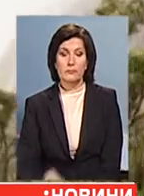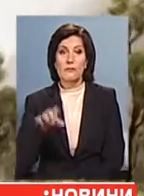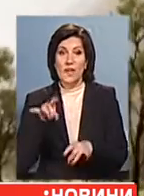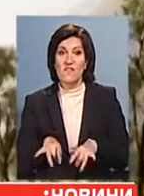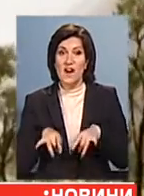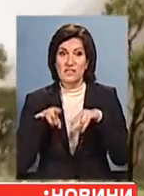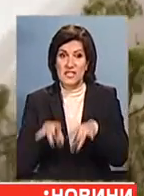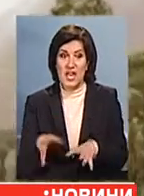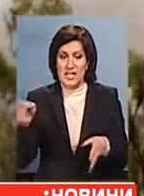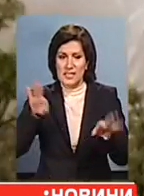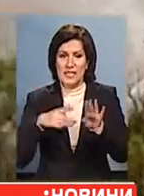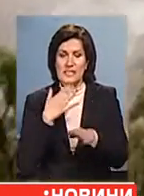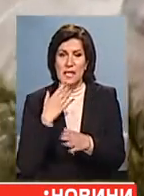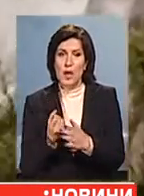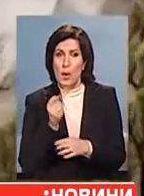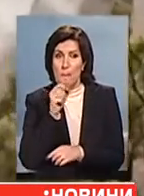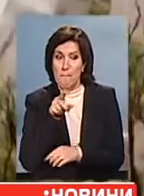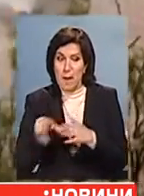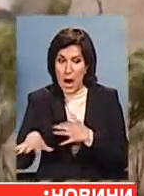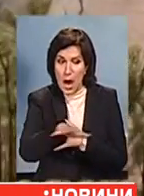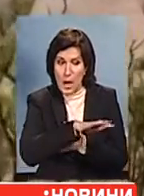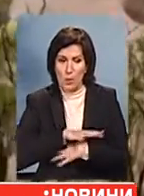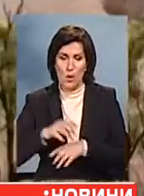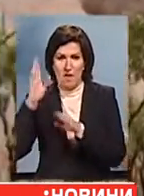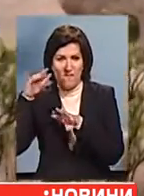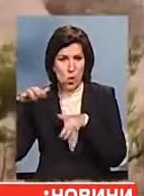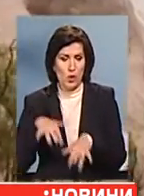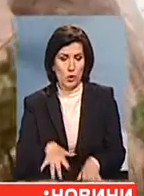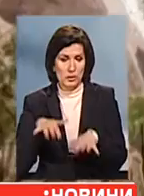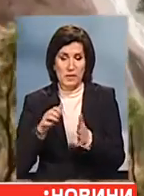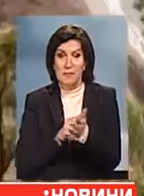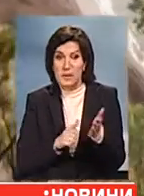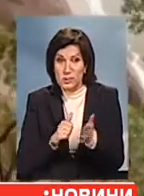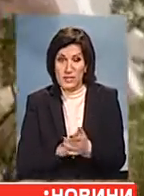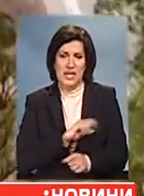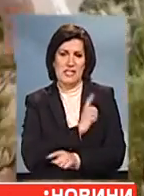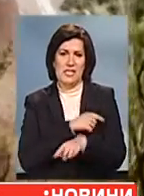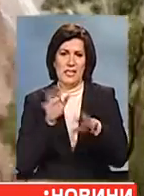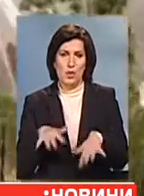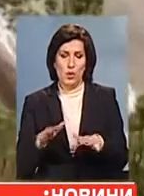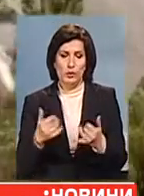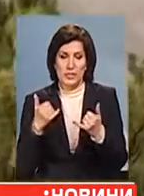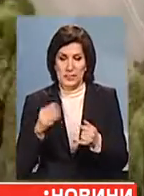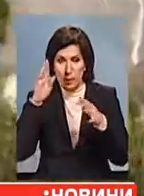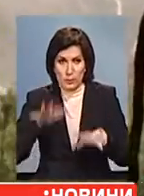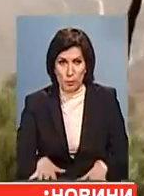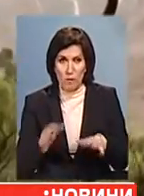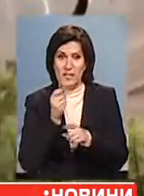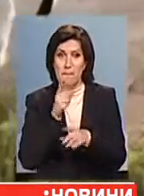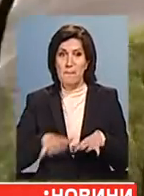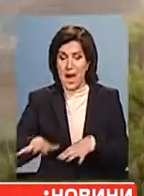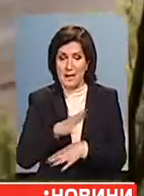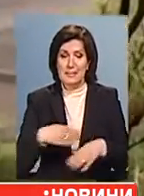В Австралії зі скель національного парку Улуру потекли водоспади. Причина цього явища – сильні дощі. Нині через повінь парк